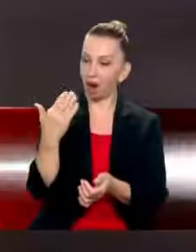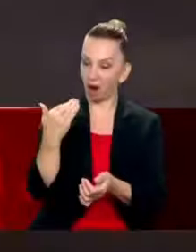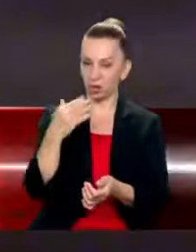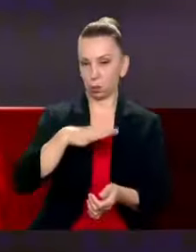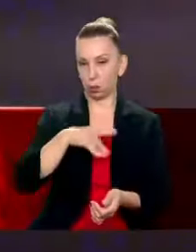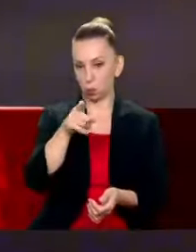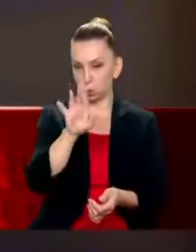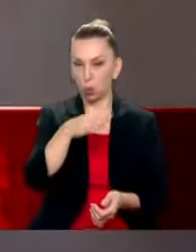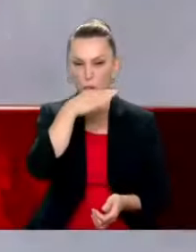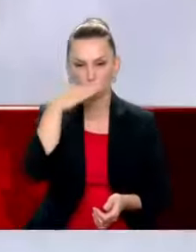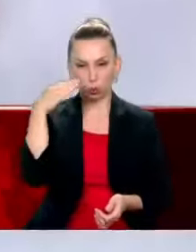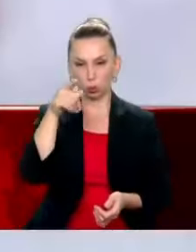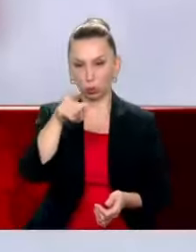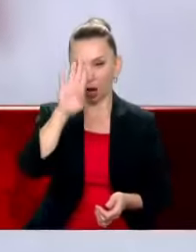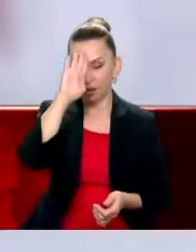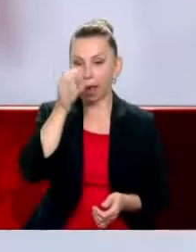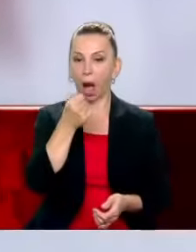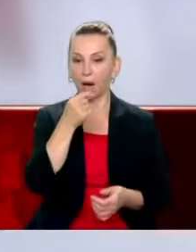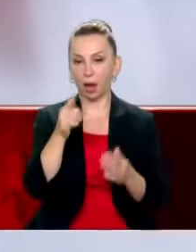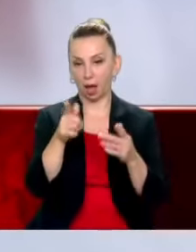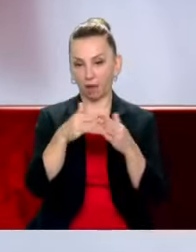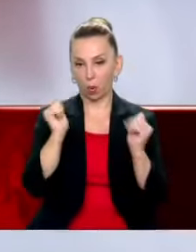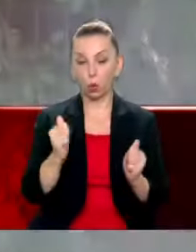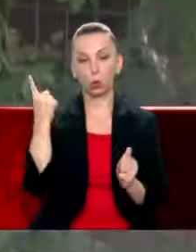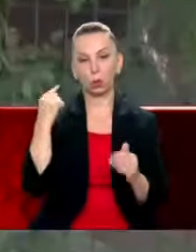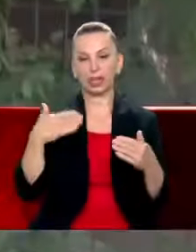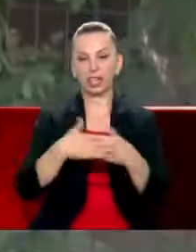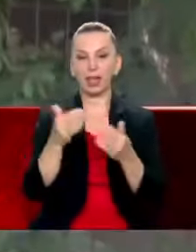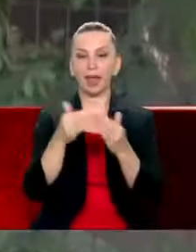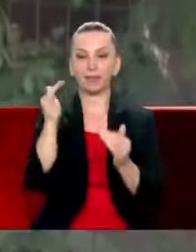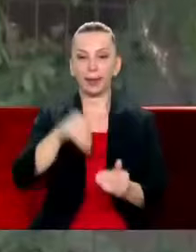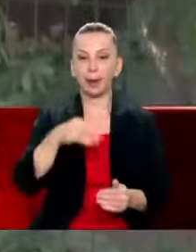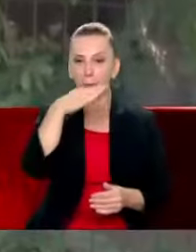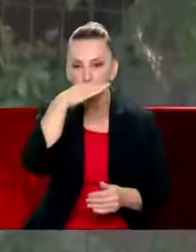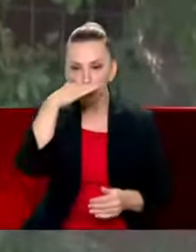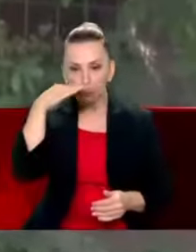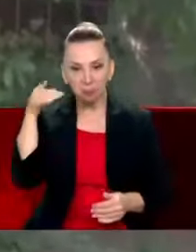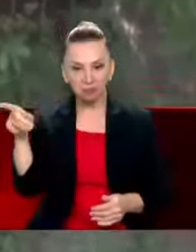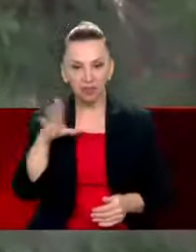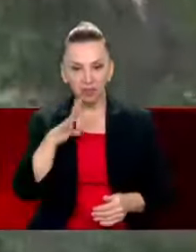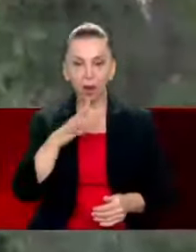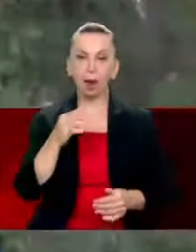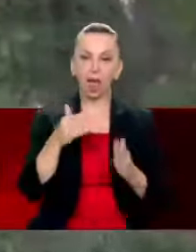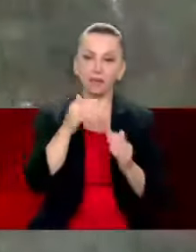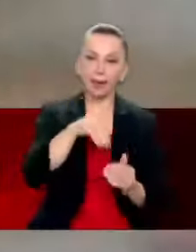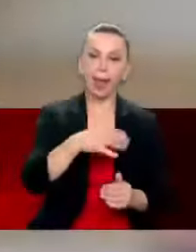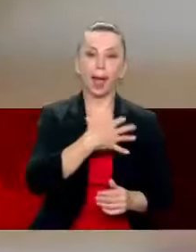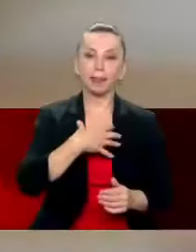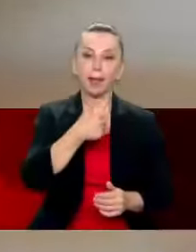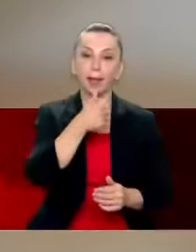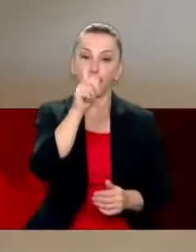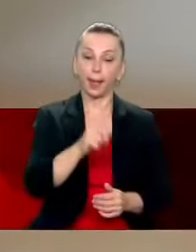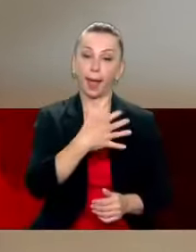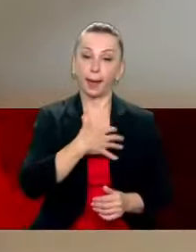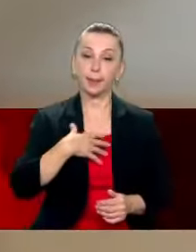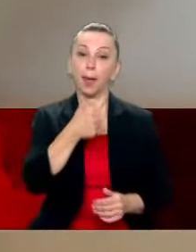Uyuşturucu bağımlısı olduğu iddia edilen 30 yaşındaki Elvan Yanaşma dün gece eve geldi. Madde almış. Annemi eve geldiğinde rehin almış. Önce